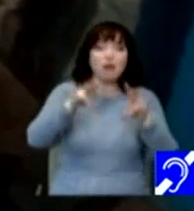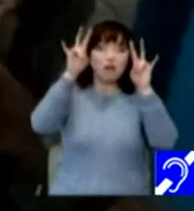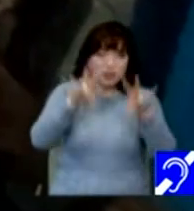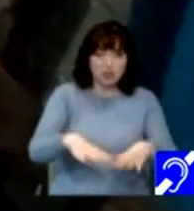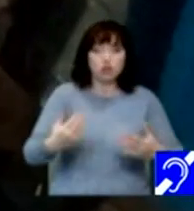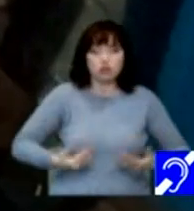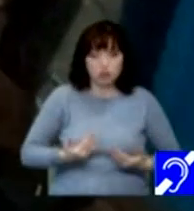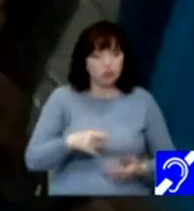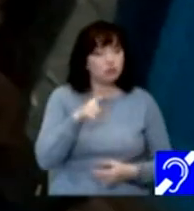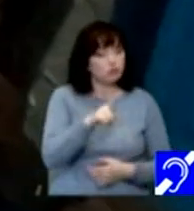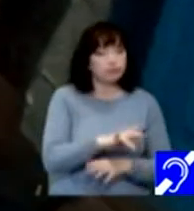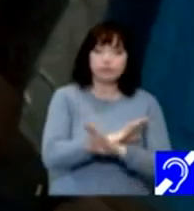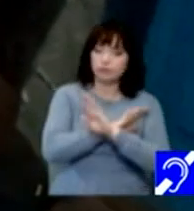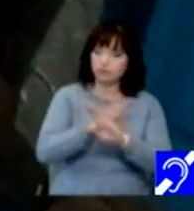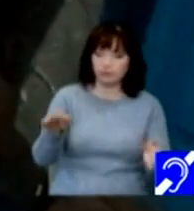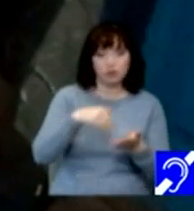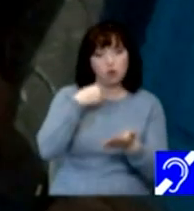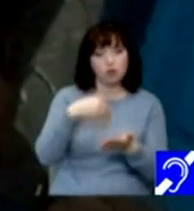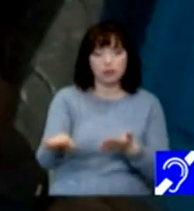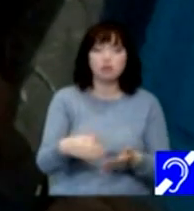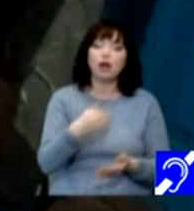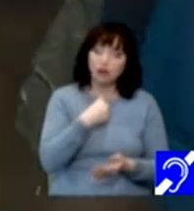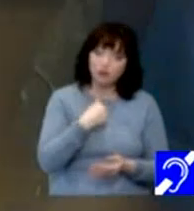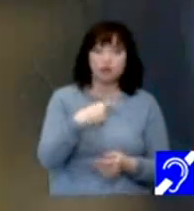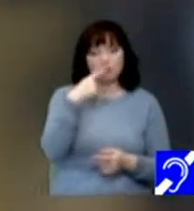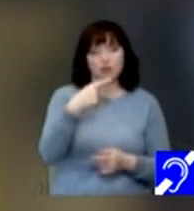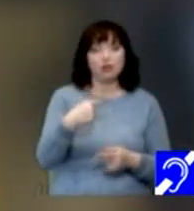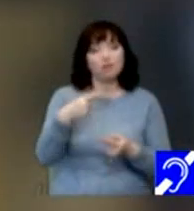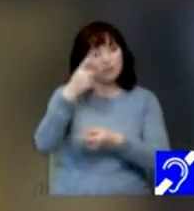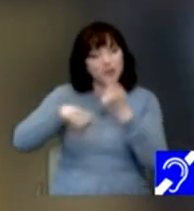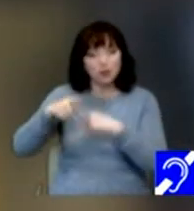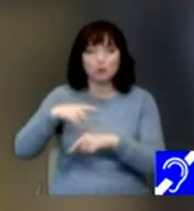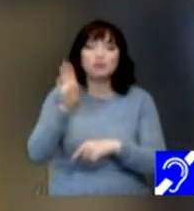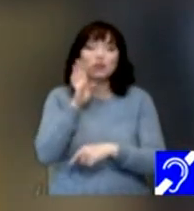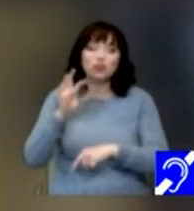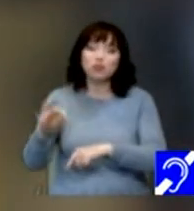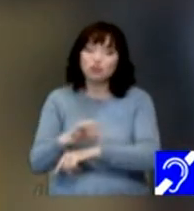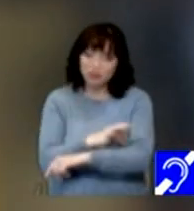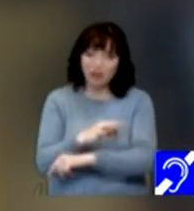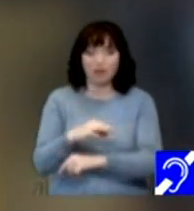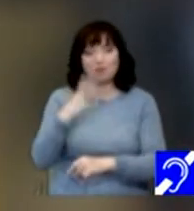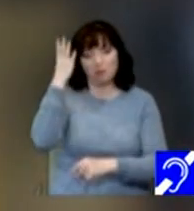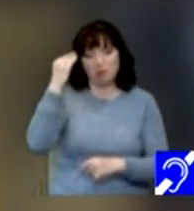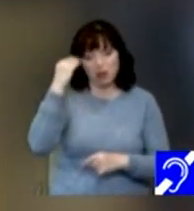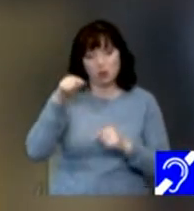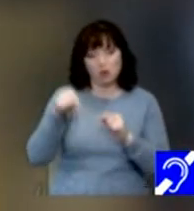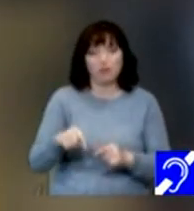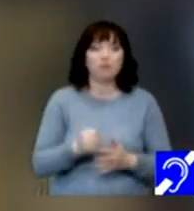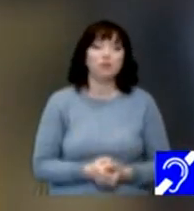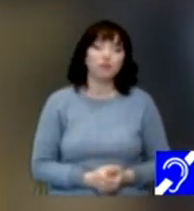acolo. Ignat Sândulescu a refuzat și a spus că dorește să se reîntoarcă la soție în Basarabia.